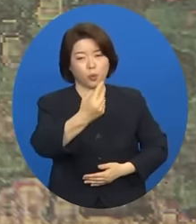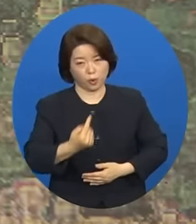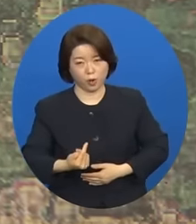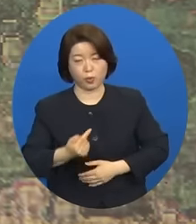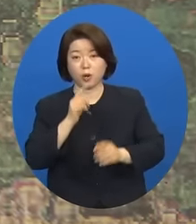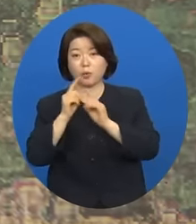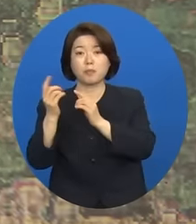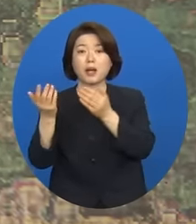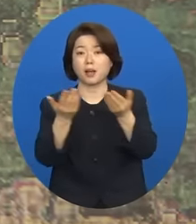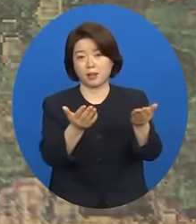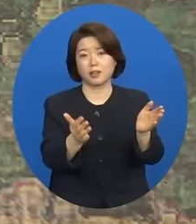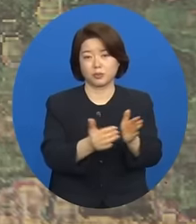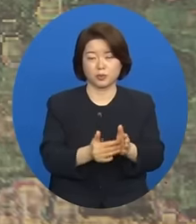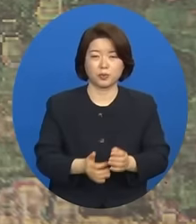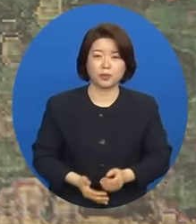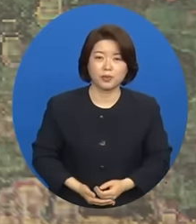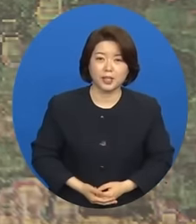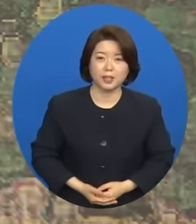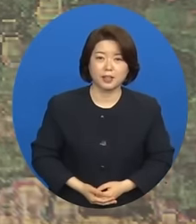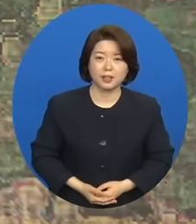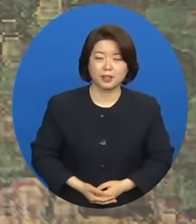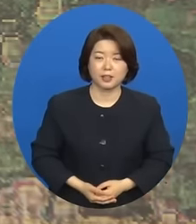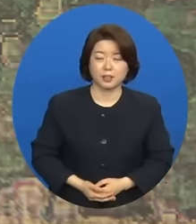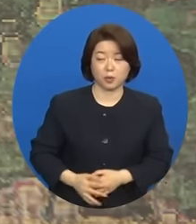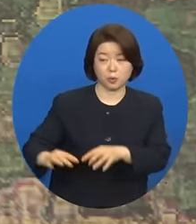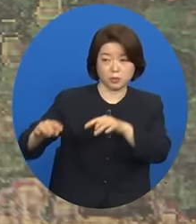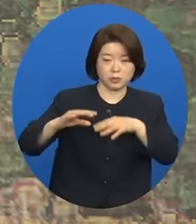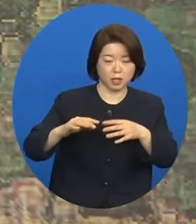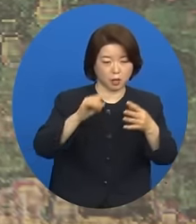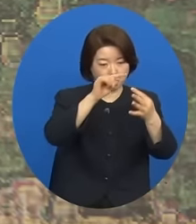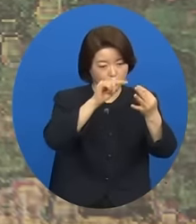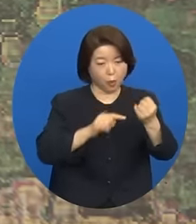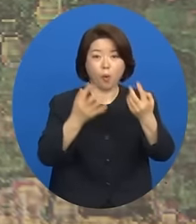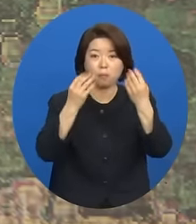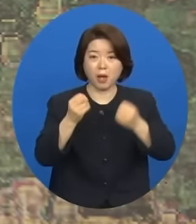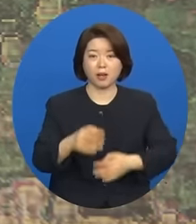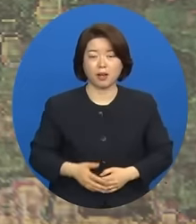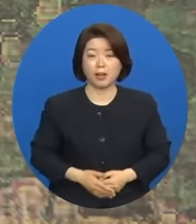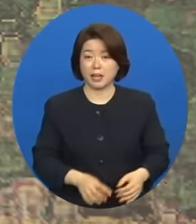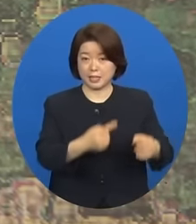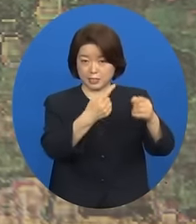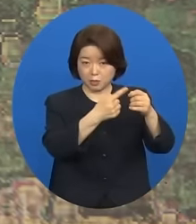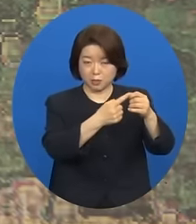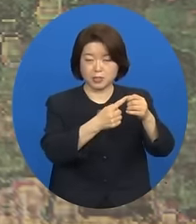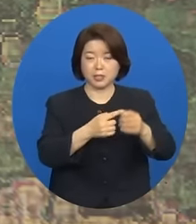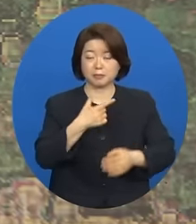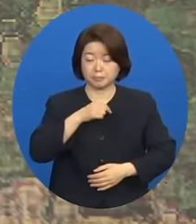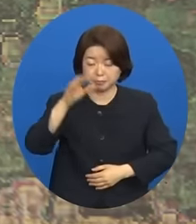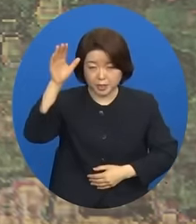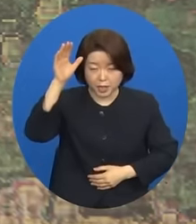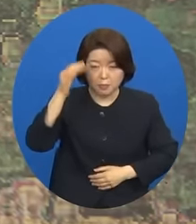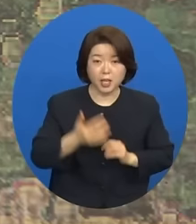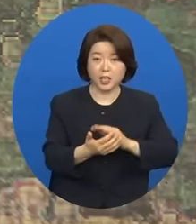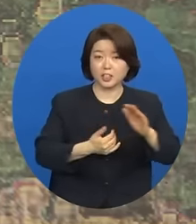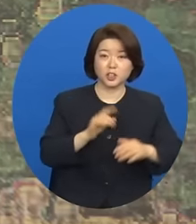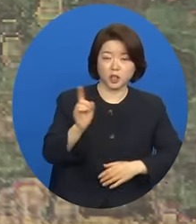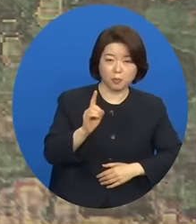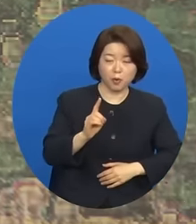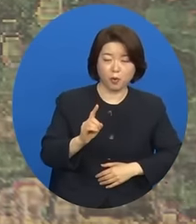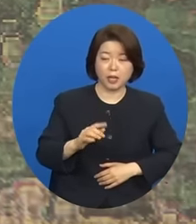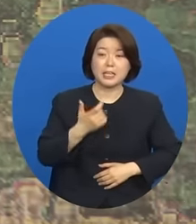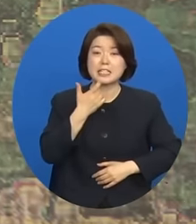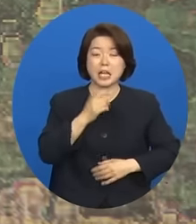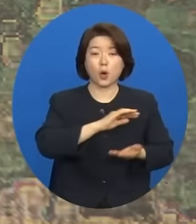말씀을 하시는 거예요. 자, 사인이 굉장히 많이 나왔어요. 첫 번째, 아까 갈망이라고 했죠. 근데 사실 그 전에 뭐가 있었냐면 야곱의